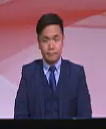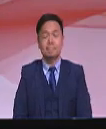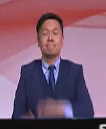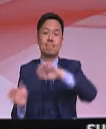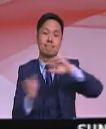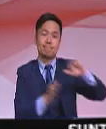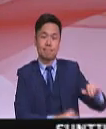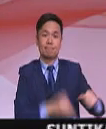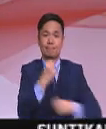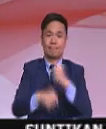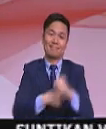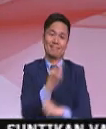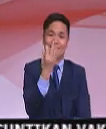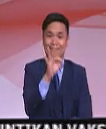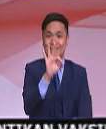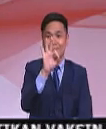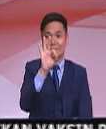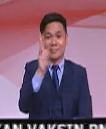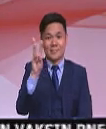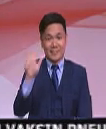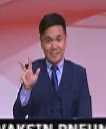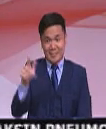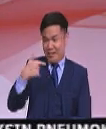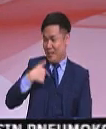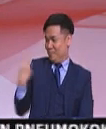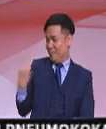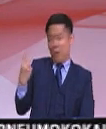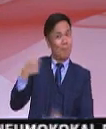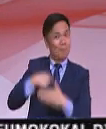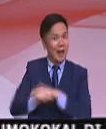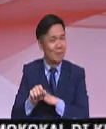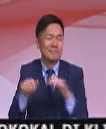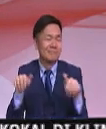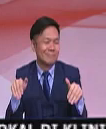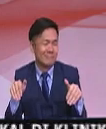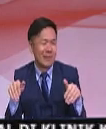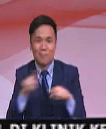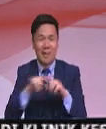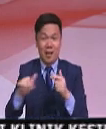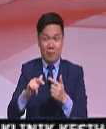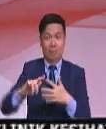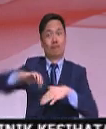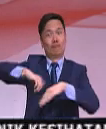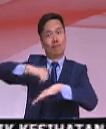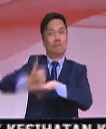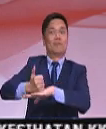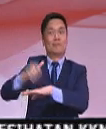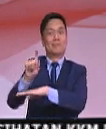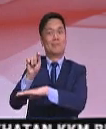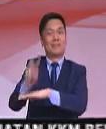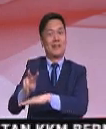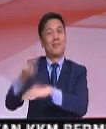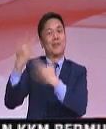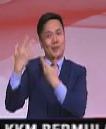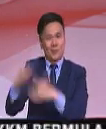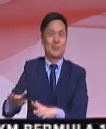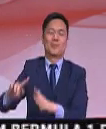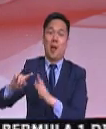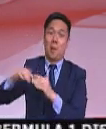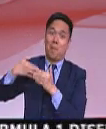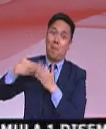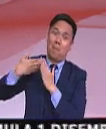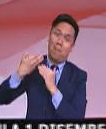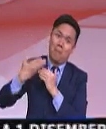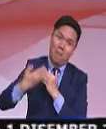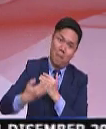Tahun 1963, saya dan Hanim belum lahir tetapi sejarah TV sudah pun bermula pada 1963